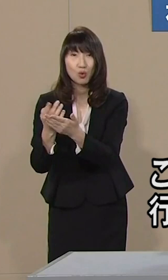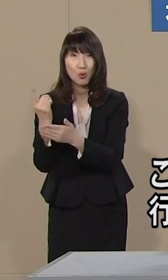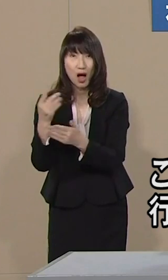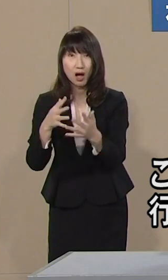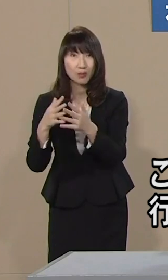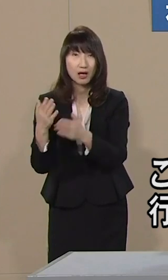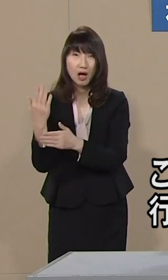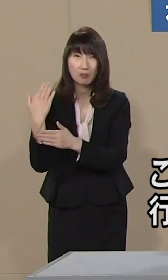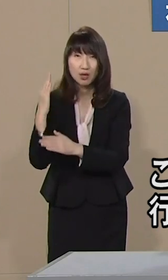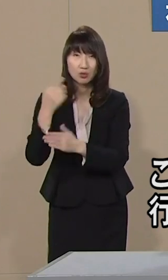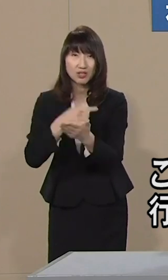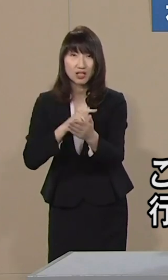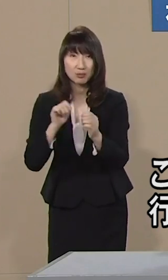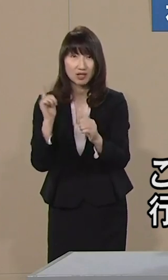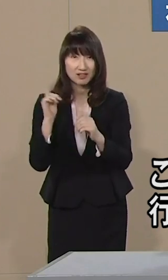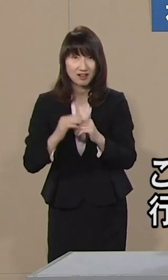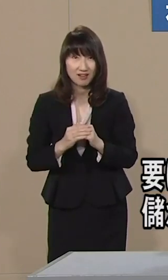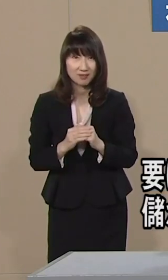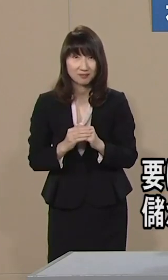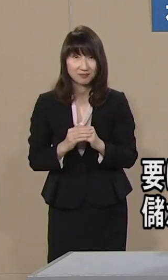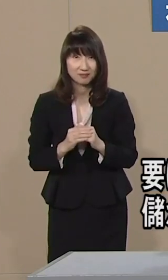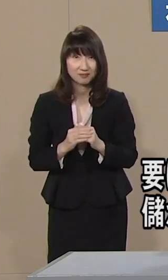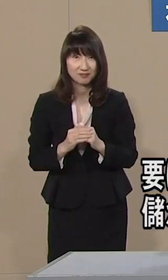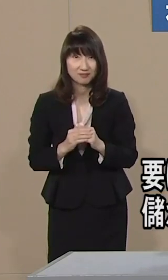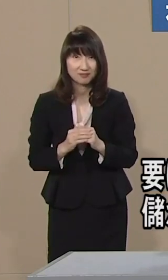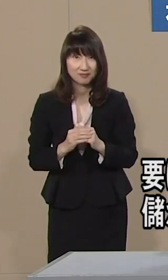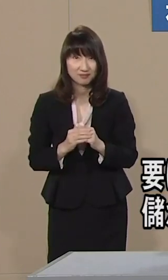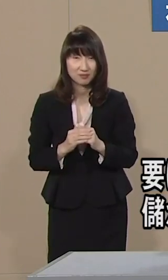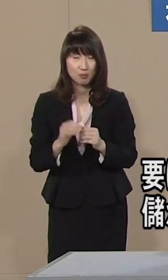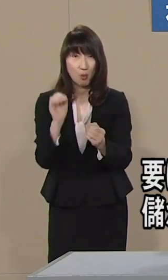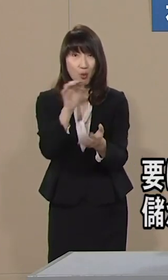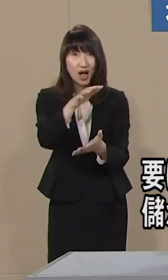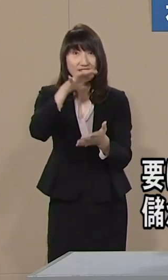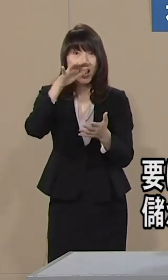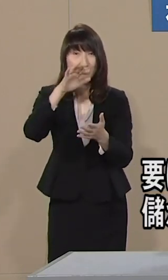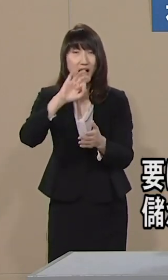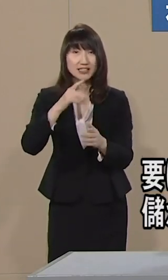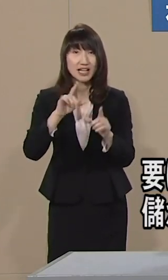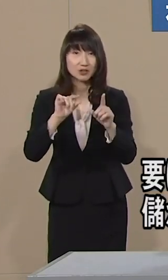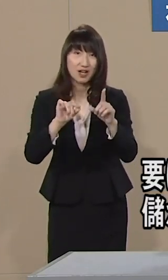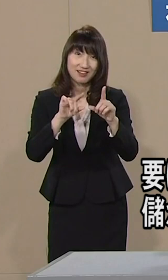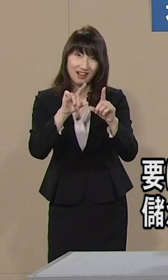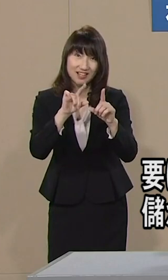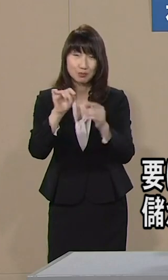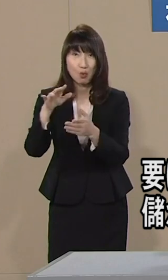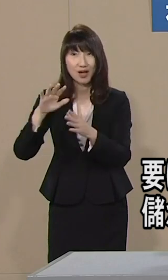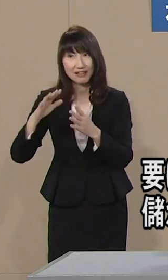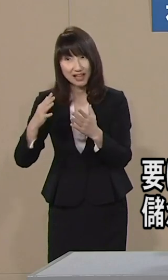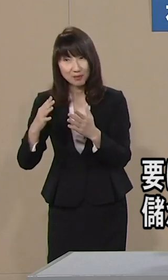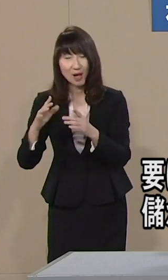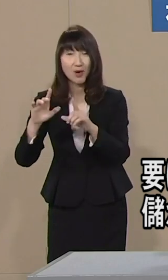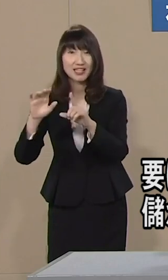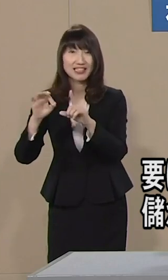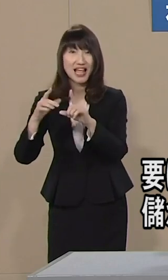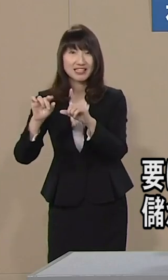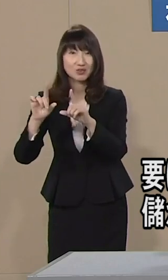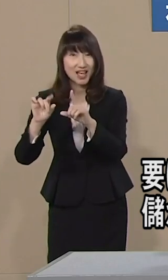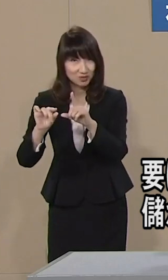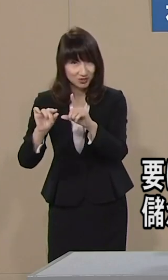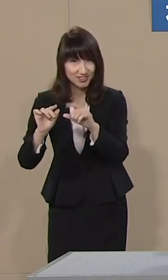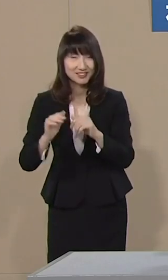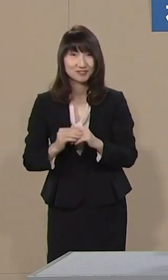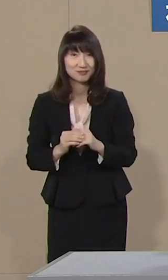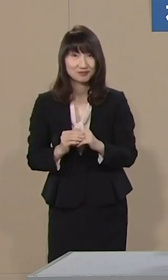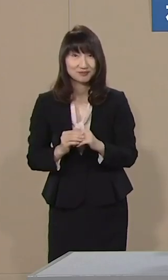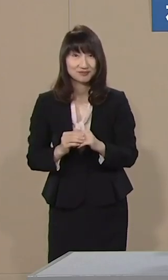前のアメリカでも行われていました要は儲かっていれば税率が高め儲かっていない時は税率が低く